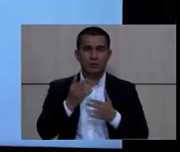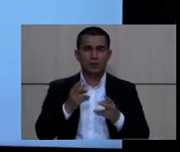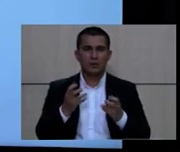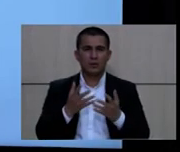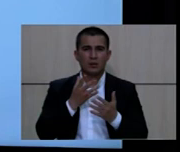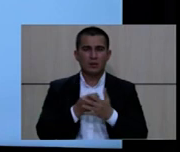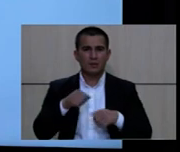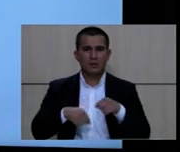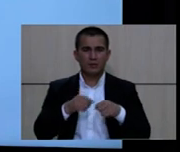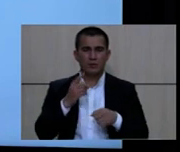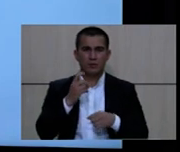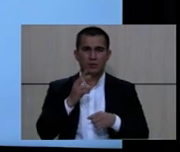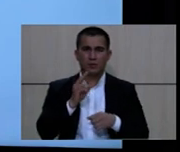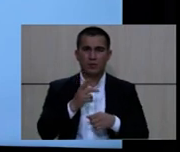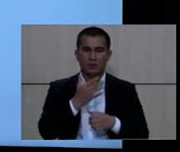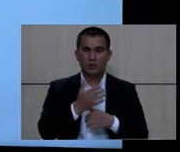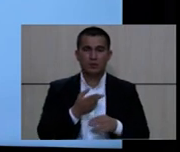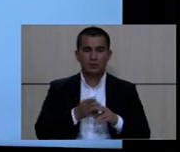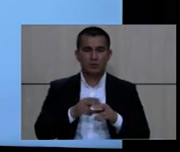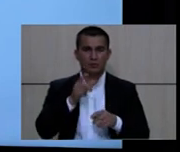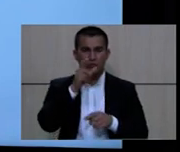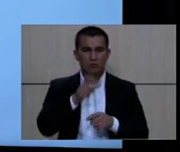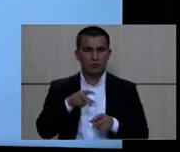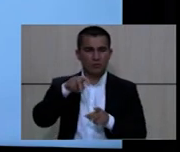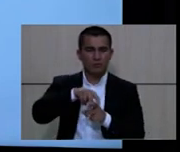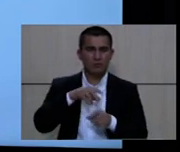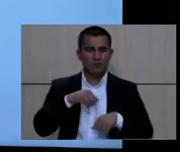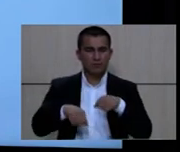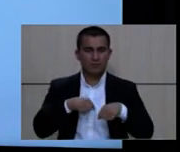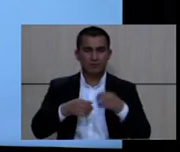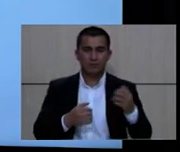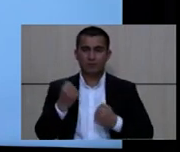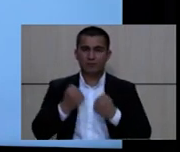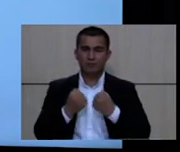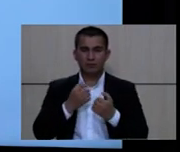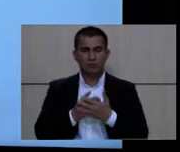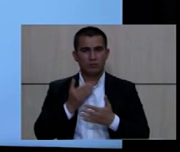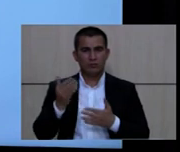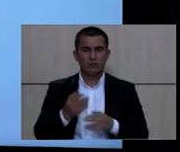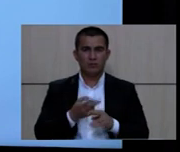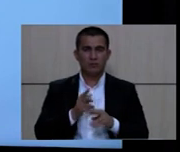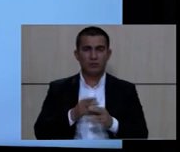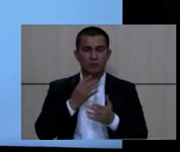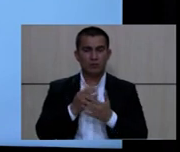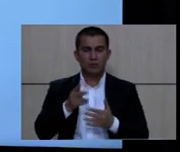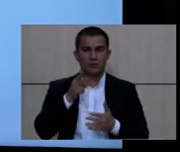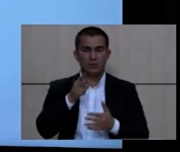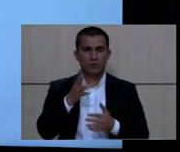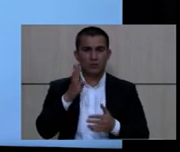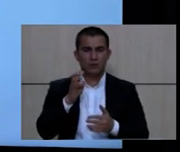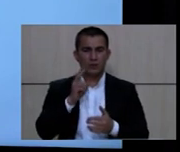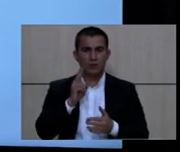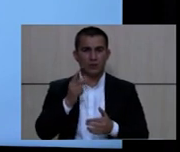Velosipedning massasi 100 kg, haydovchi bilan birgalikda avtomashinaning massasi esa 2400 kg